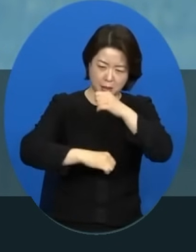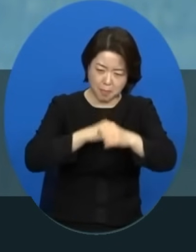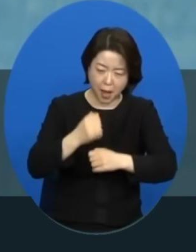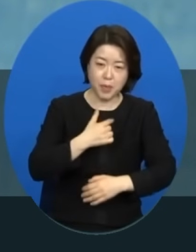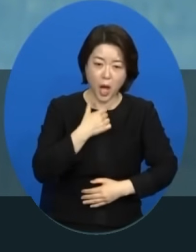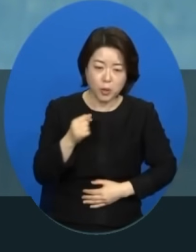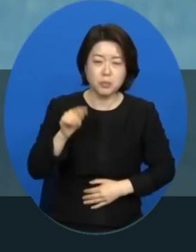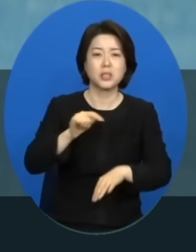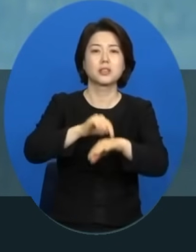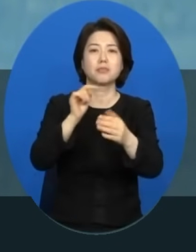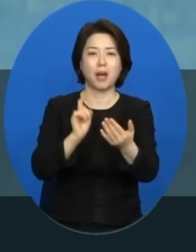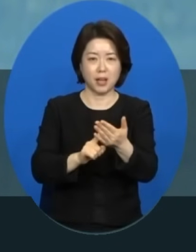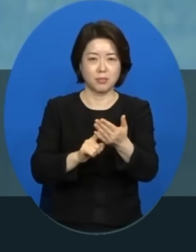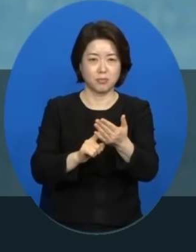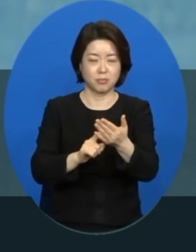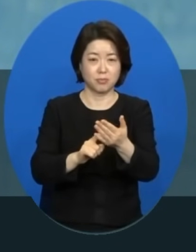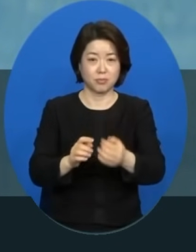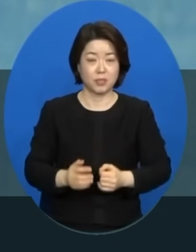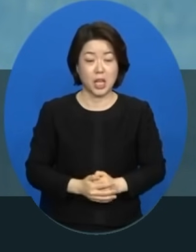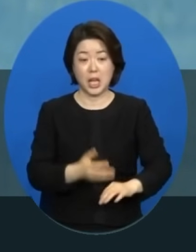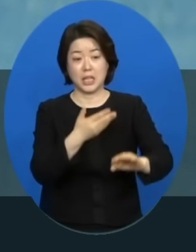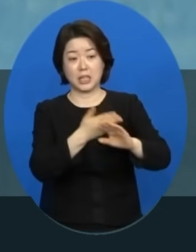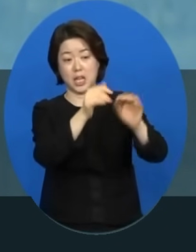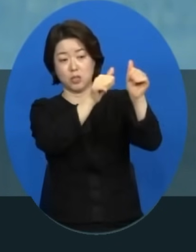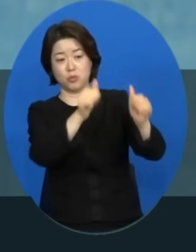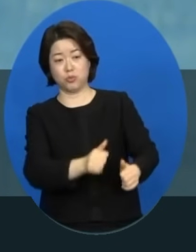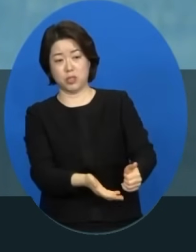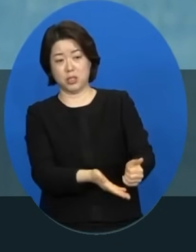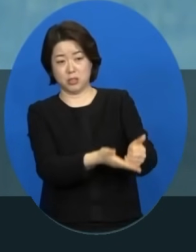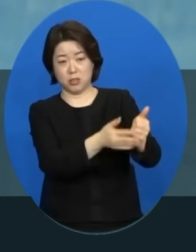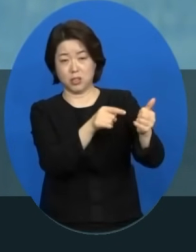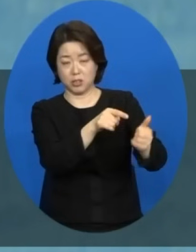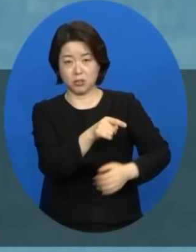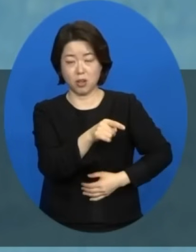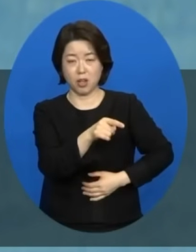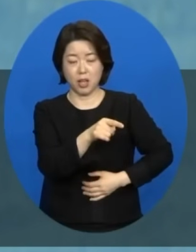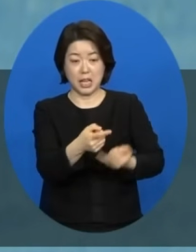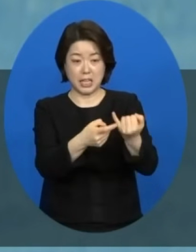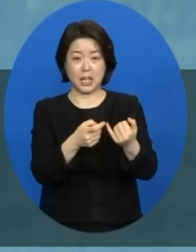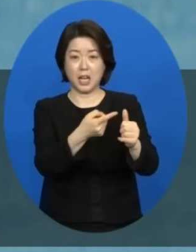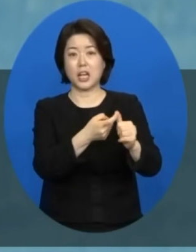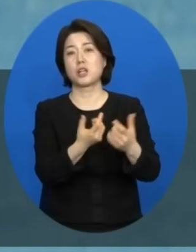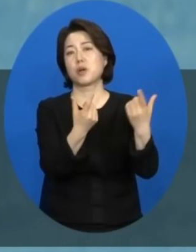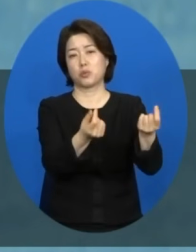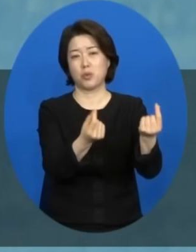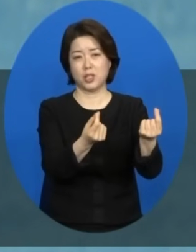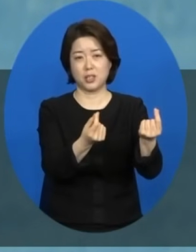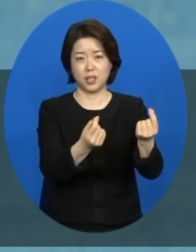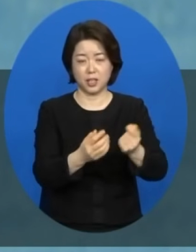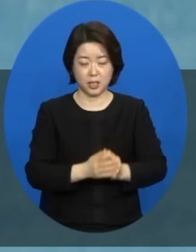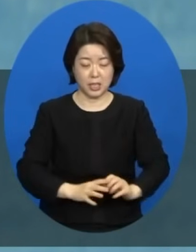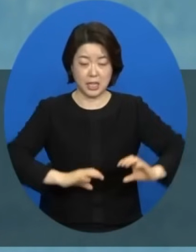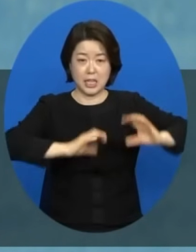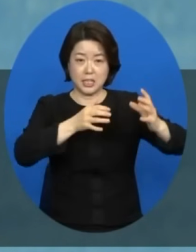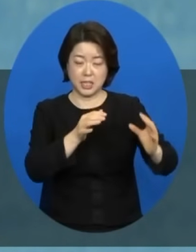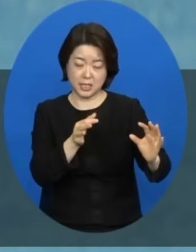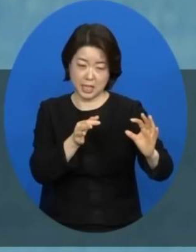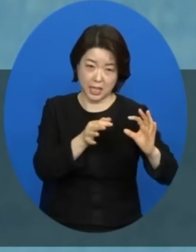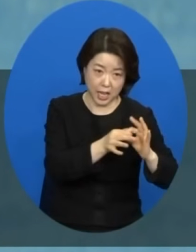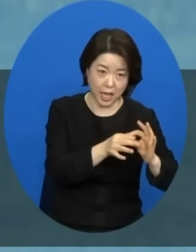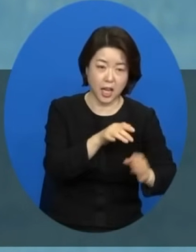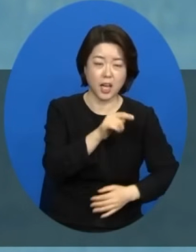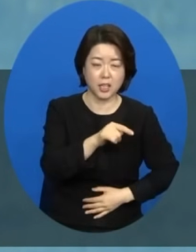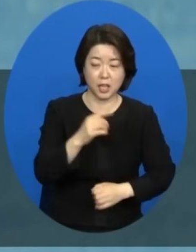마음, 다른 우상을 섬기는 마음, 간음이죠. 세상과 벗된 것이 하나님과 원수된 것을